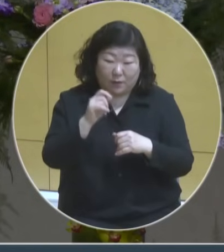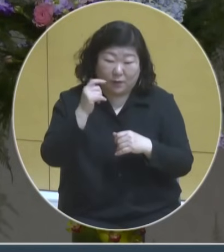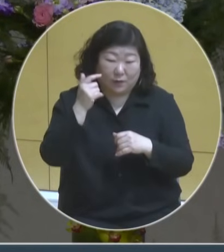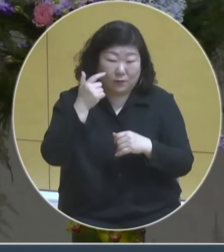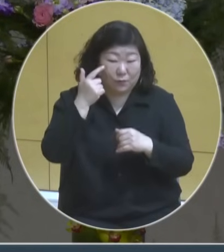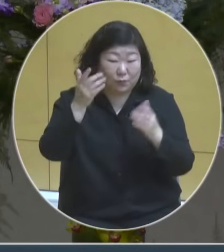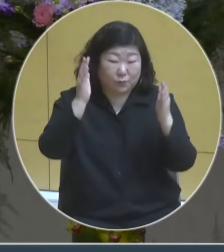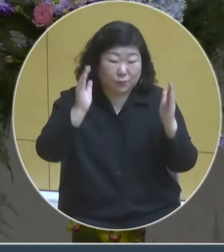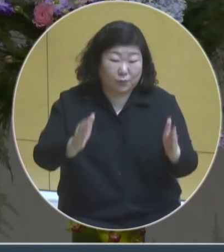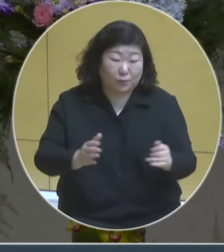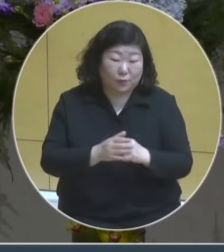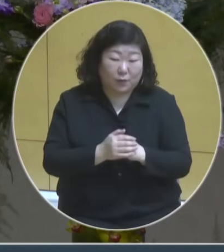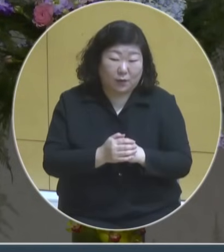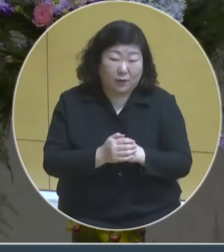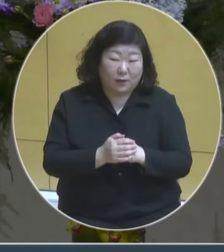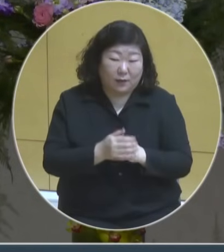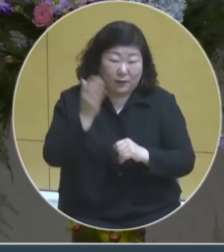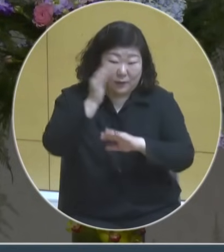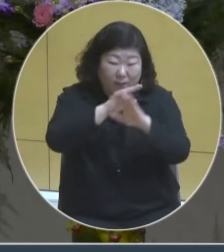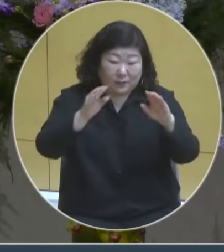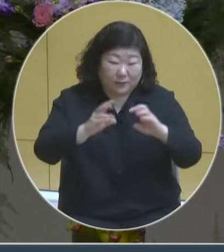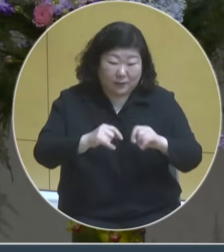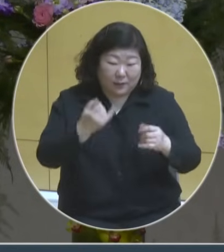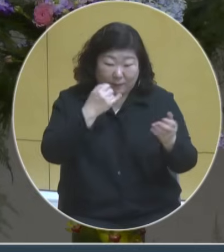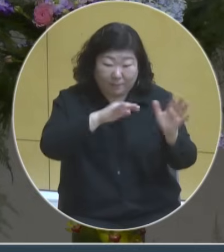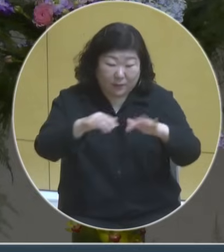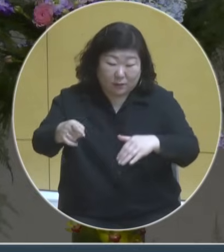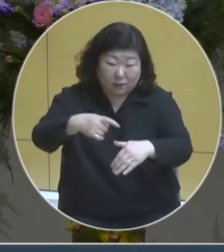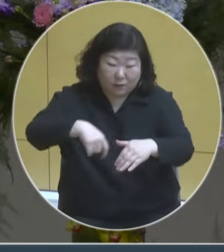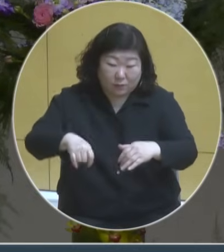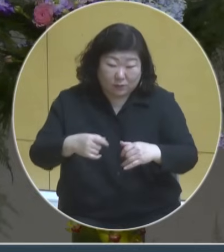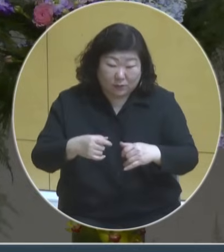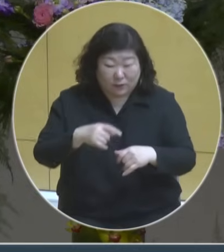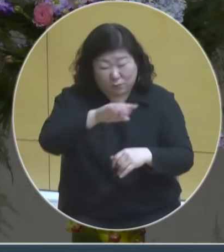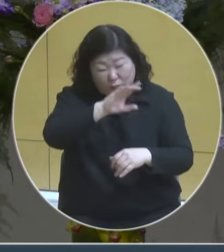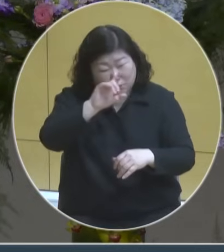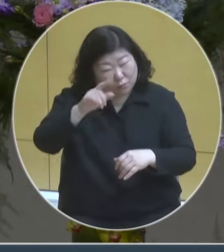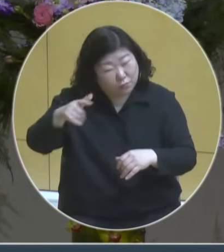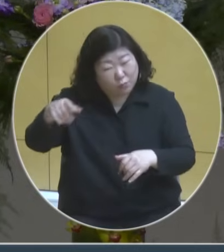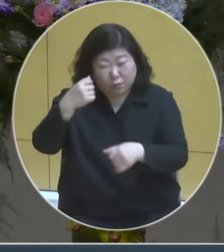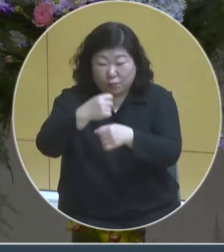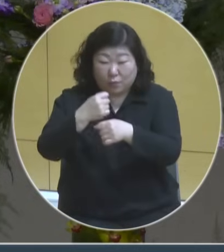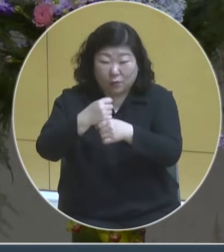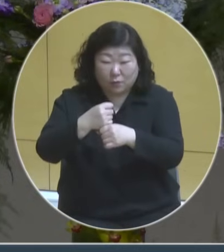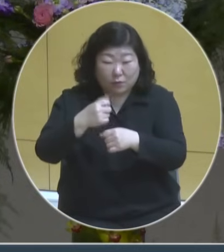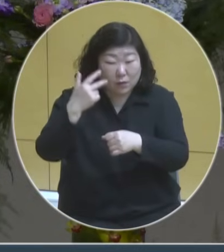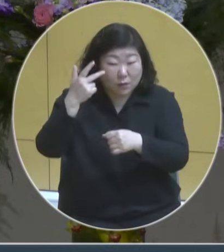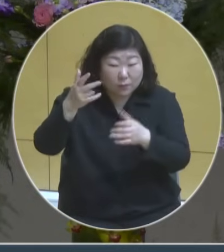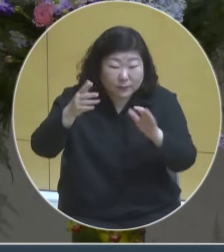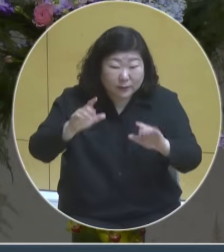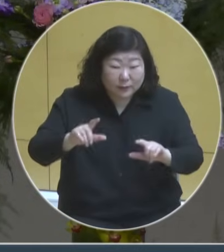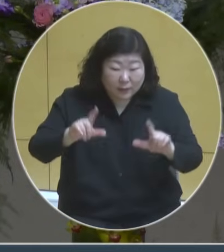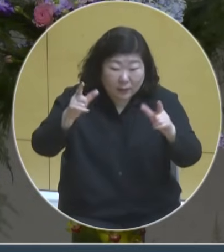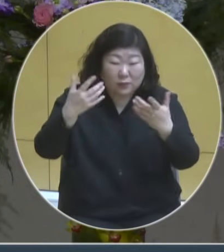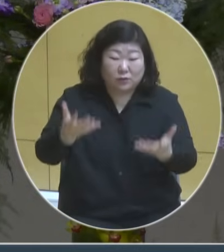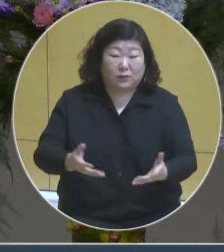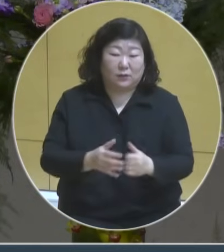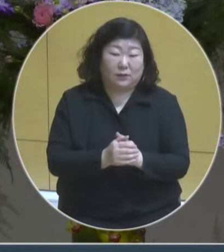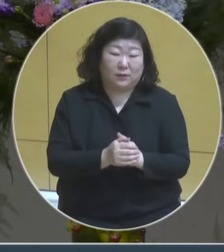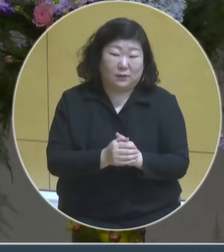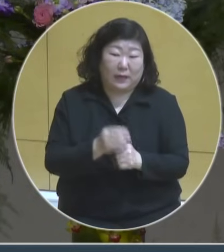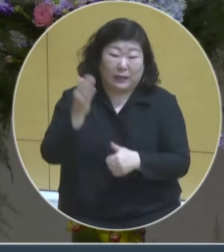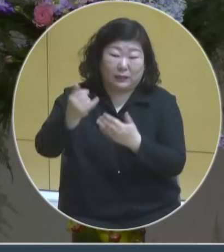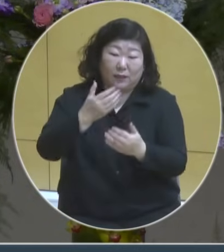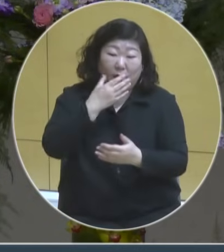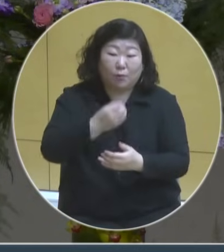바다와 그 가운데 모든 것을 만들고 일곱째 날에 쉬었음이라 그러므로 나 여호와가 안식일을 복되게 하여 그